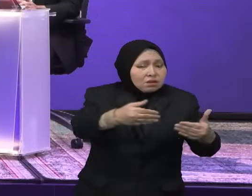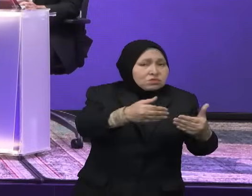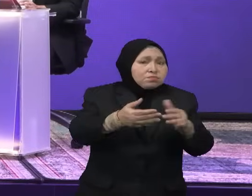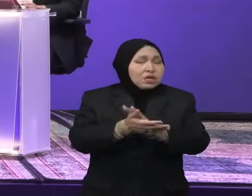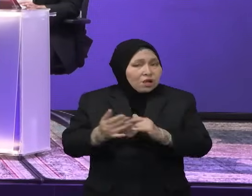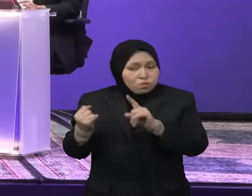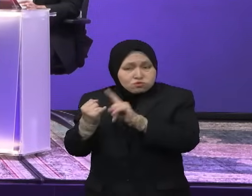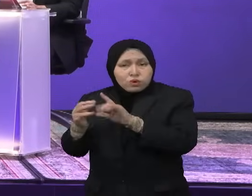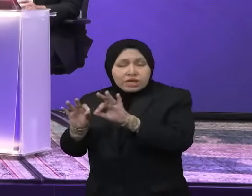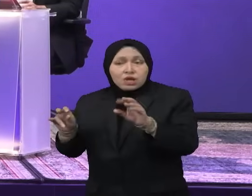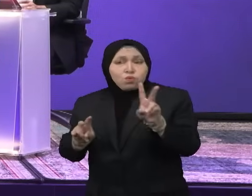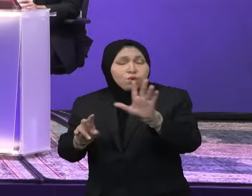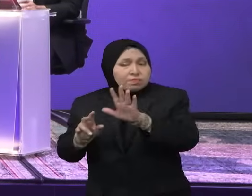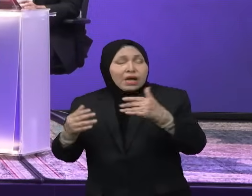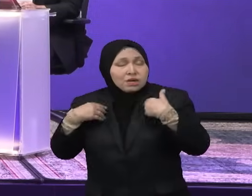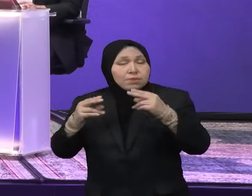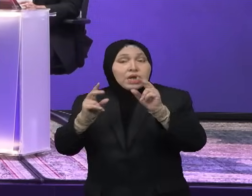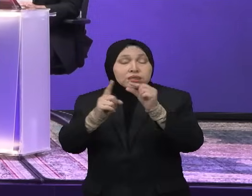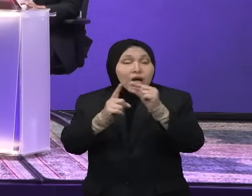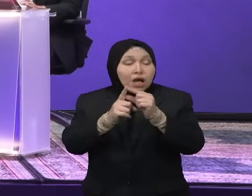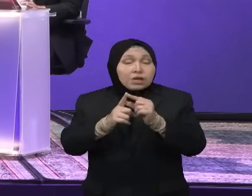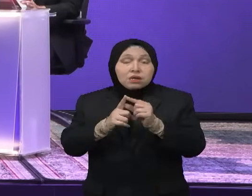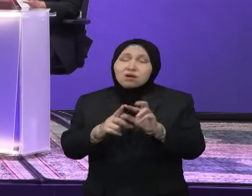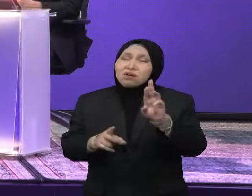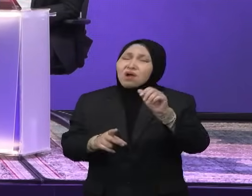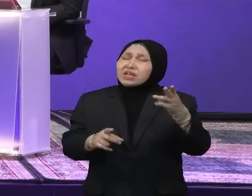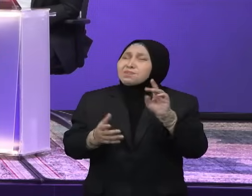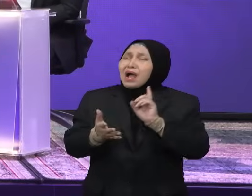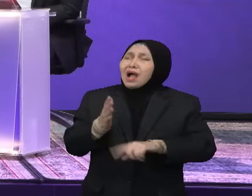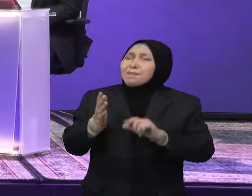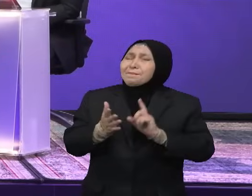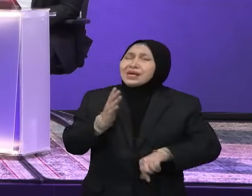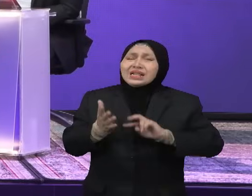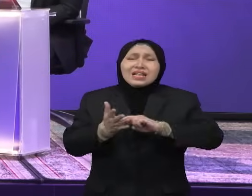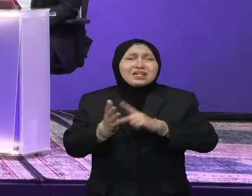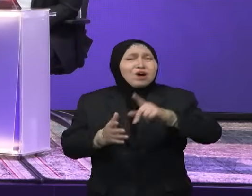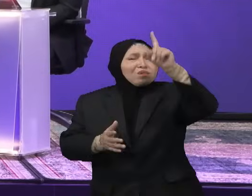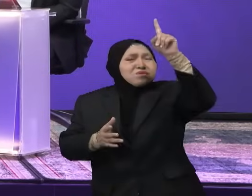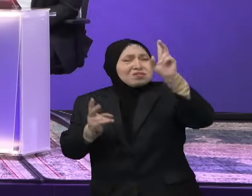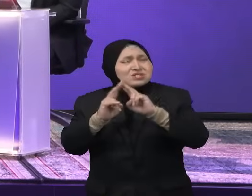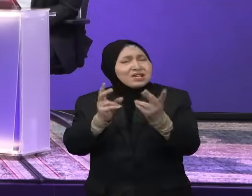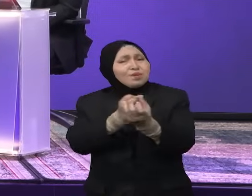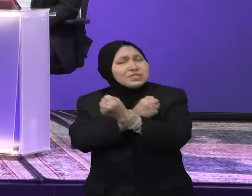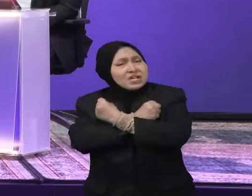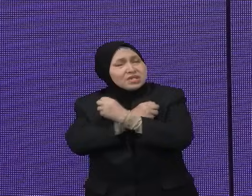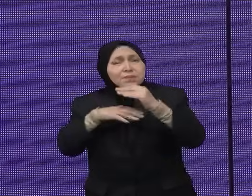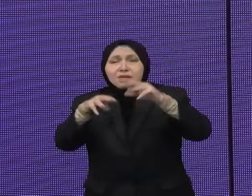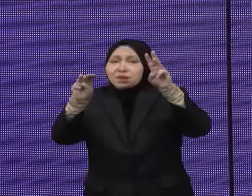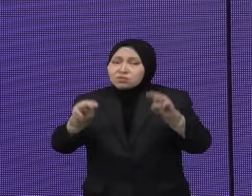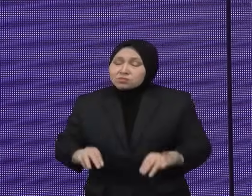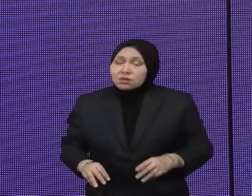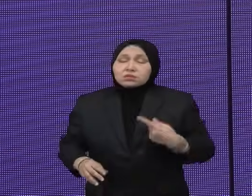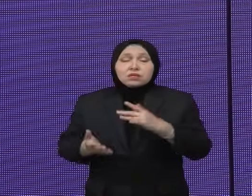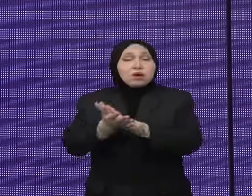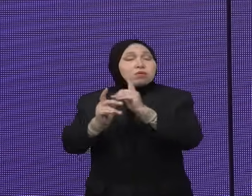di hujung ayat 25 itu ada perkataan rahim, mungkin ada yang tertanya apa tanda Allah ini amat menyayangi kepada kita. Maka